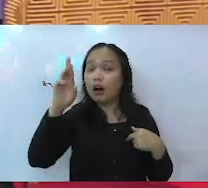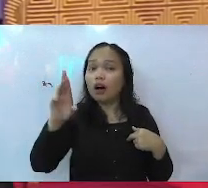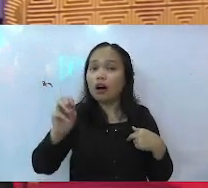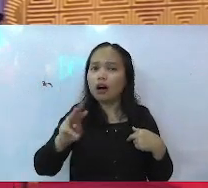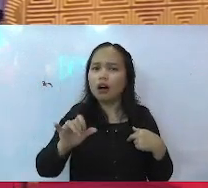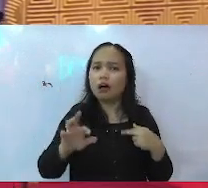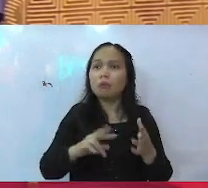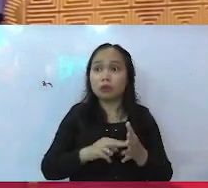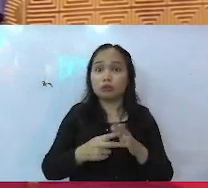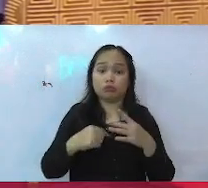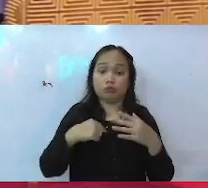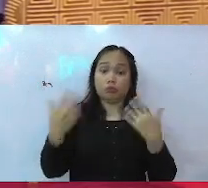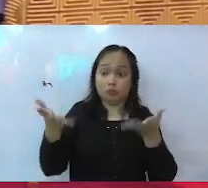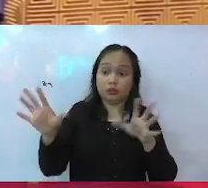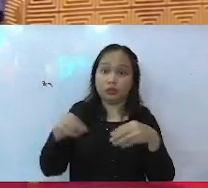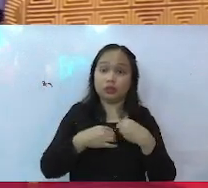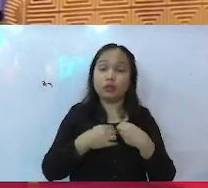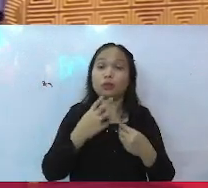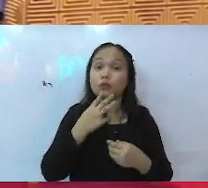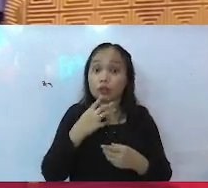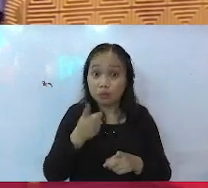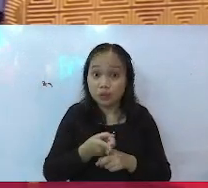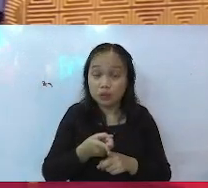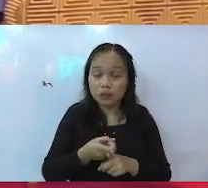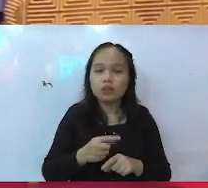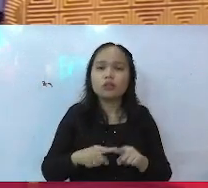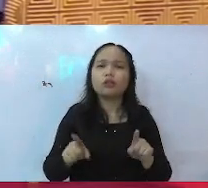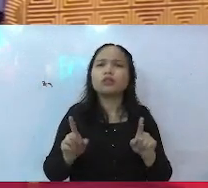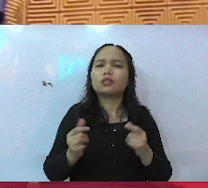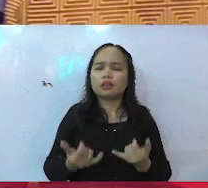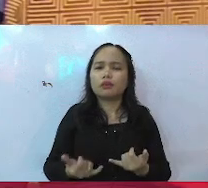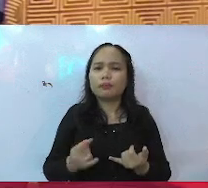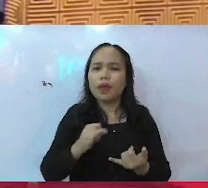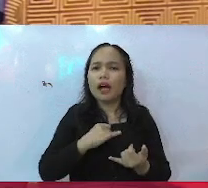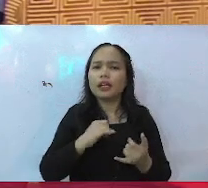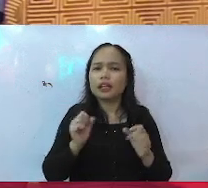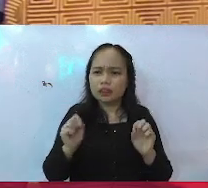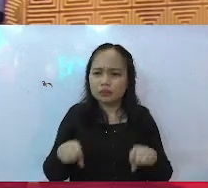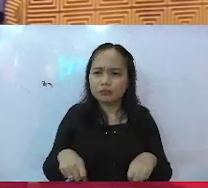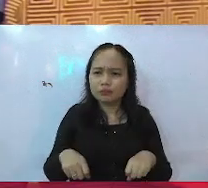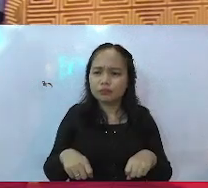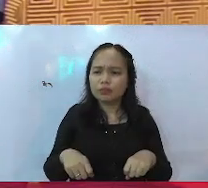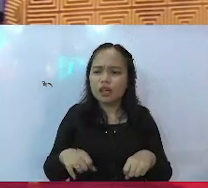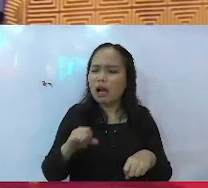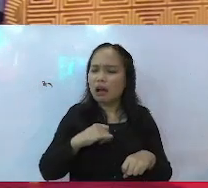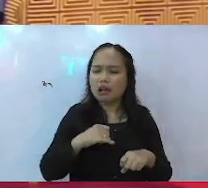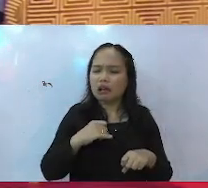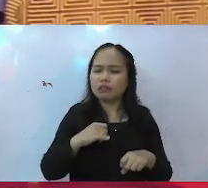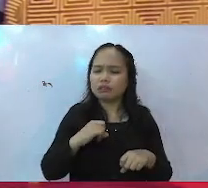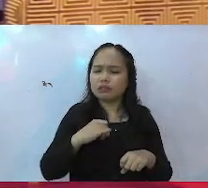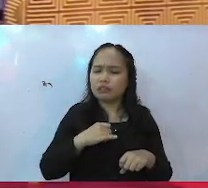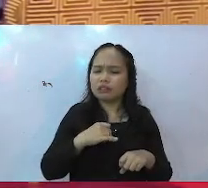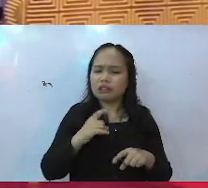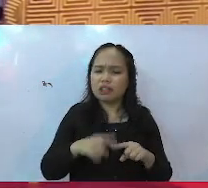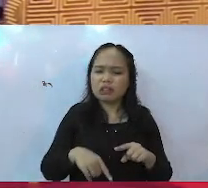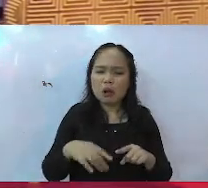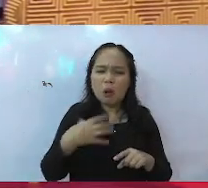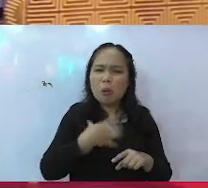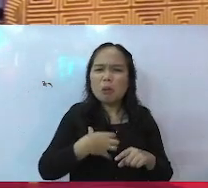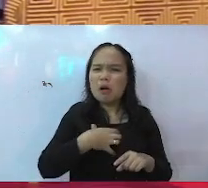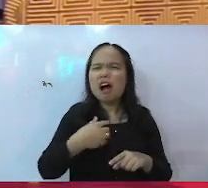nasa akin na yung tubig you see that so I I can I can hindi na ako pwedeng magreklamo na Nauuhaw pa ako